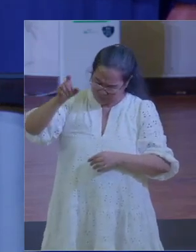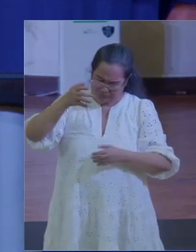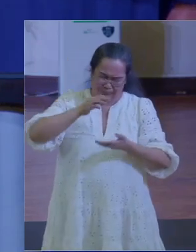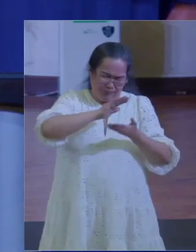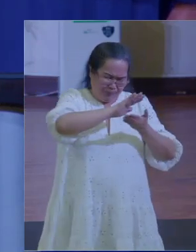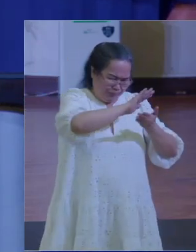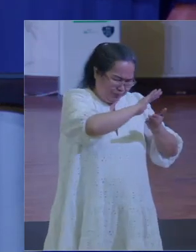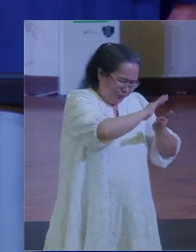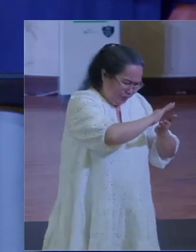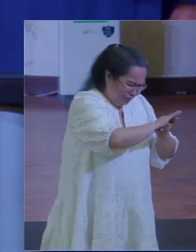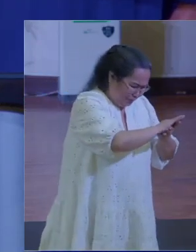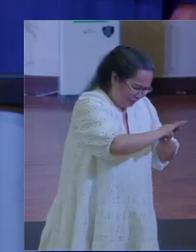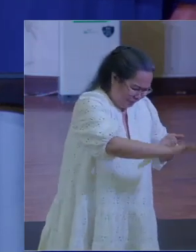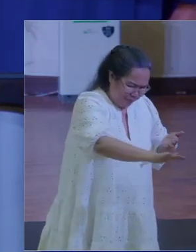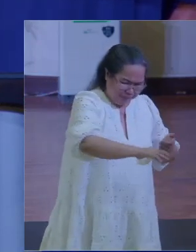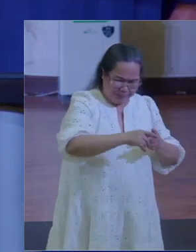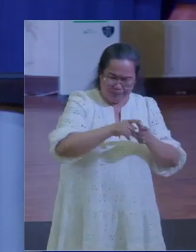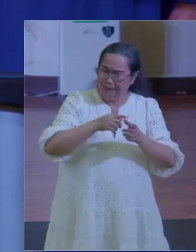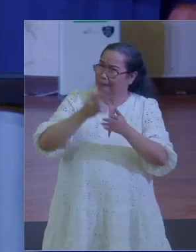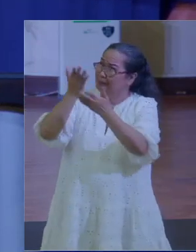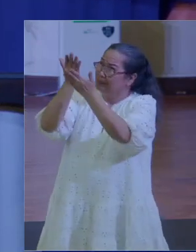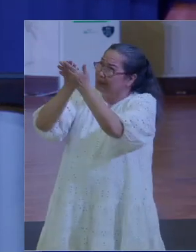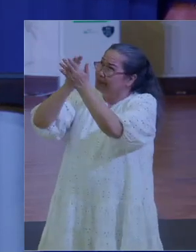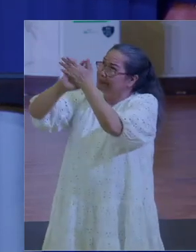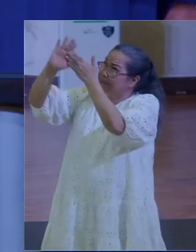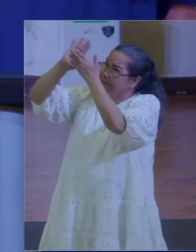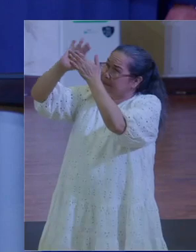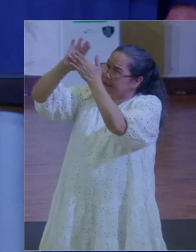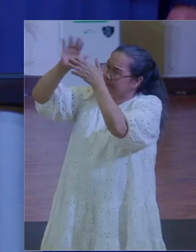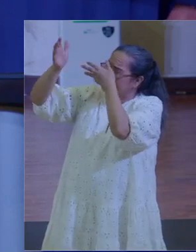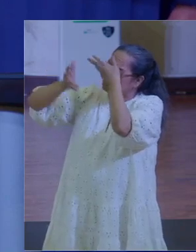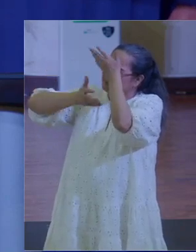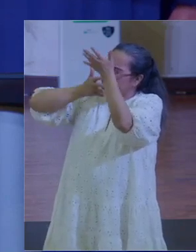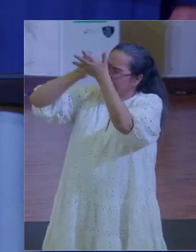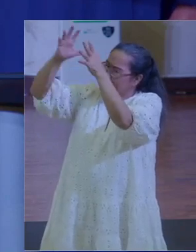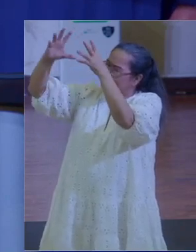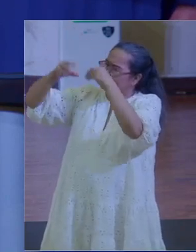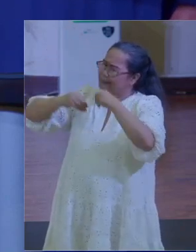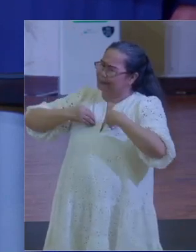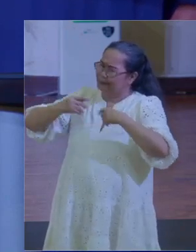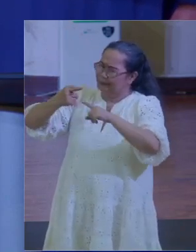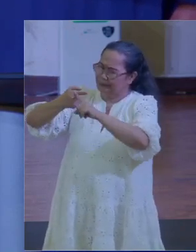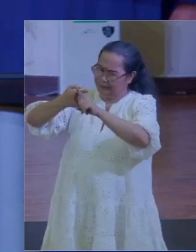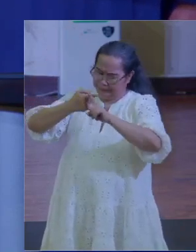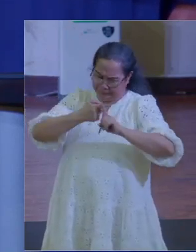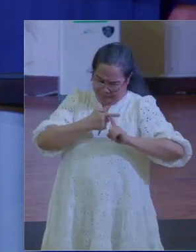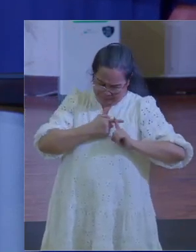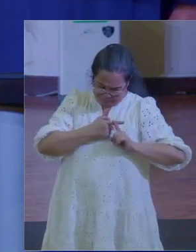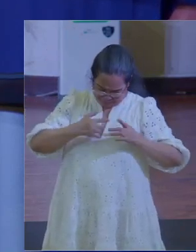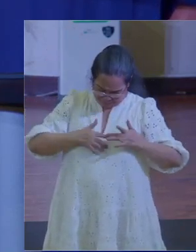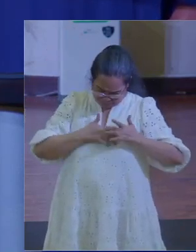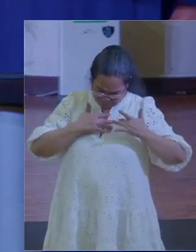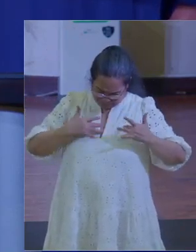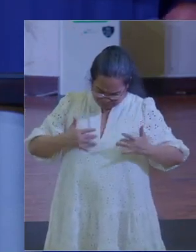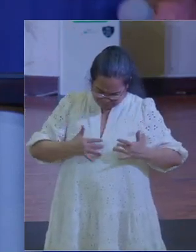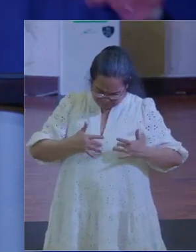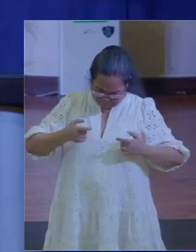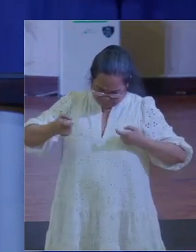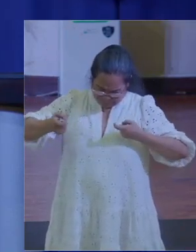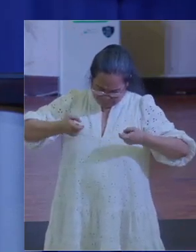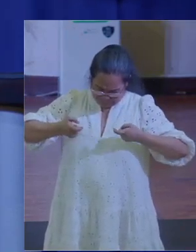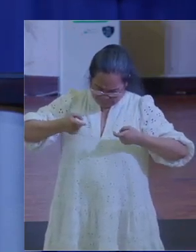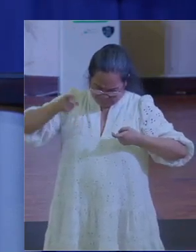papatawarin. Humingi po ako ng tawad. At tinatanggap kita, Jesus, sa aking puso bilang